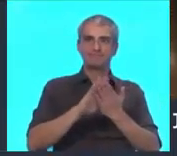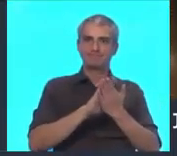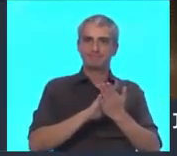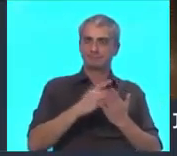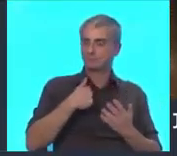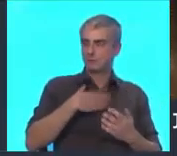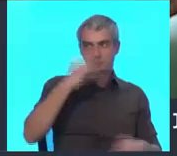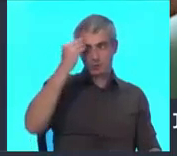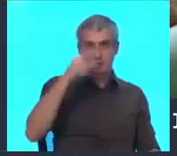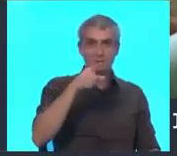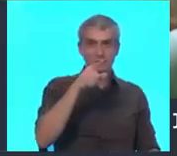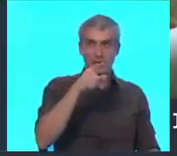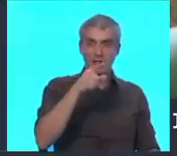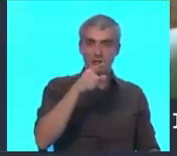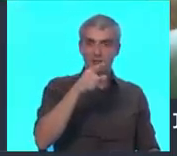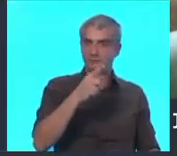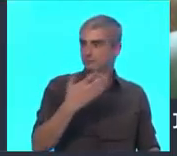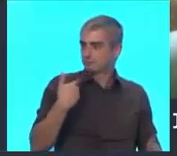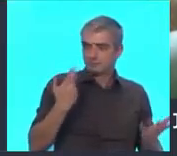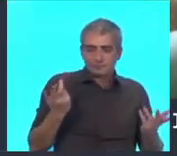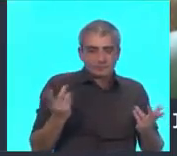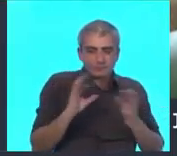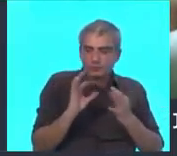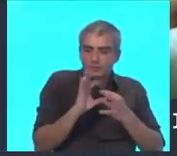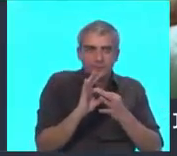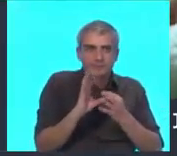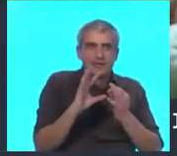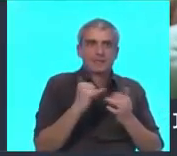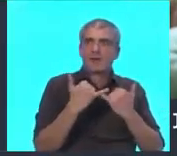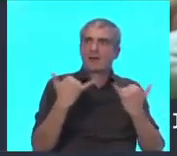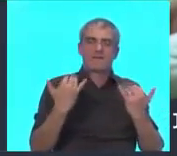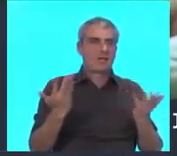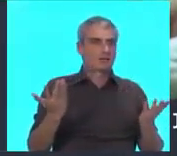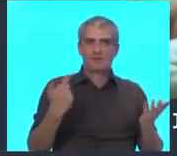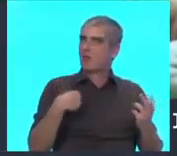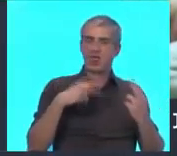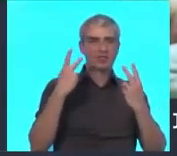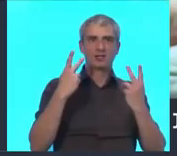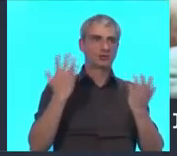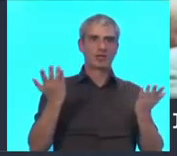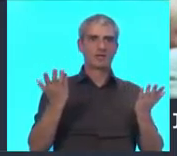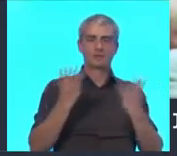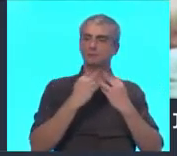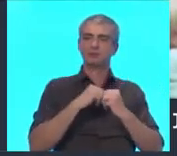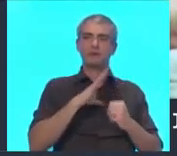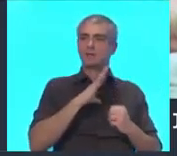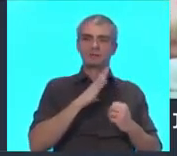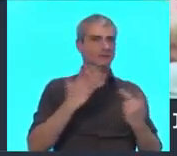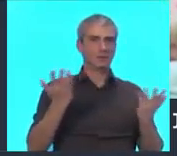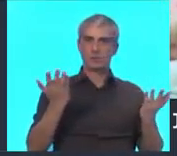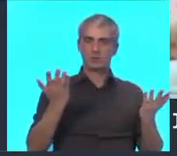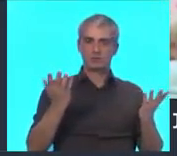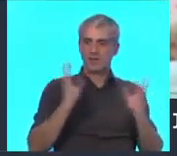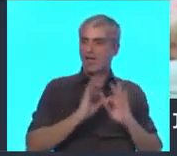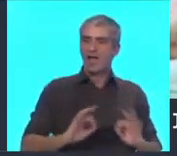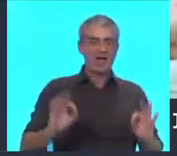להזכיר לך שלא הייתה לי שום מגע עם הרווחה, ואני לא הייתי נחשבת בתור משפחה בסיכון, ואף אחד